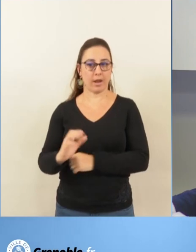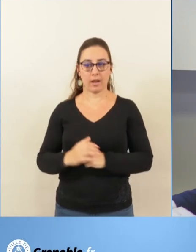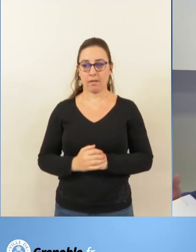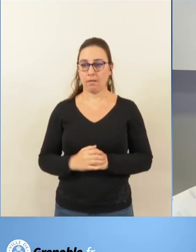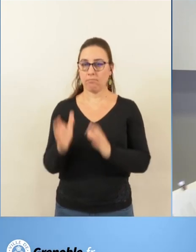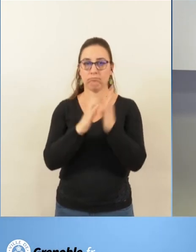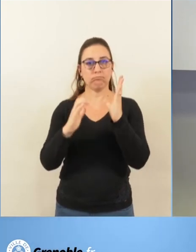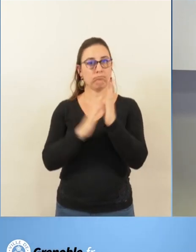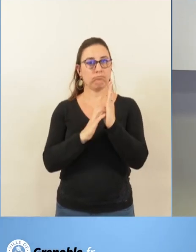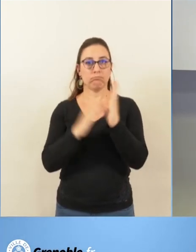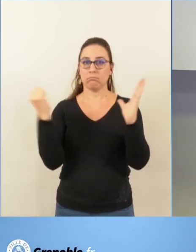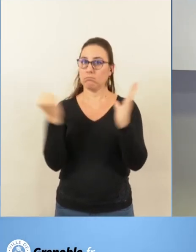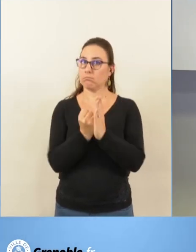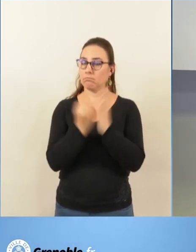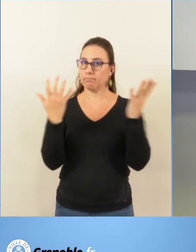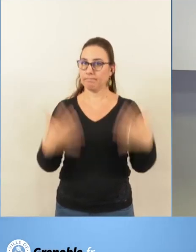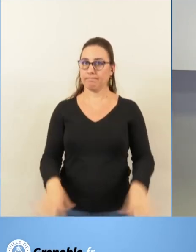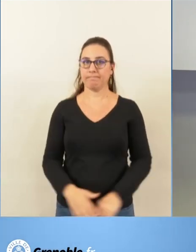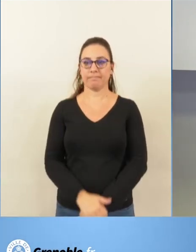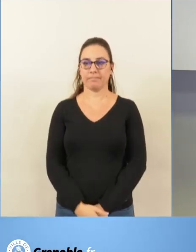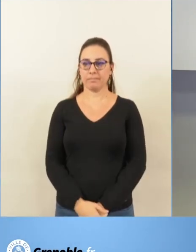délibérations et donc adopter